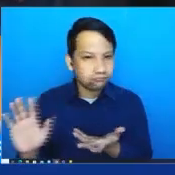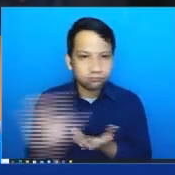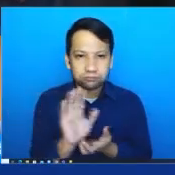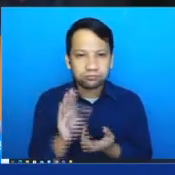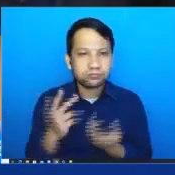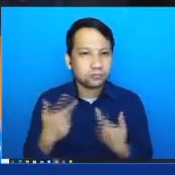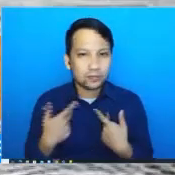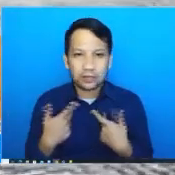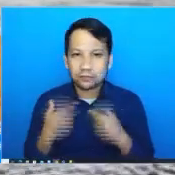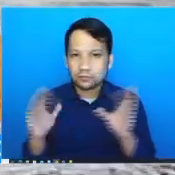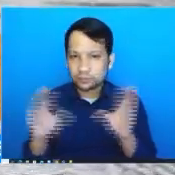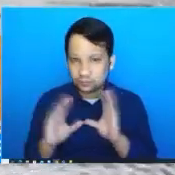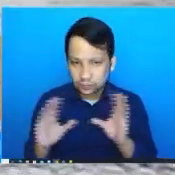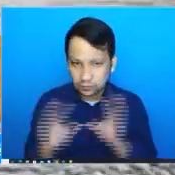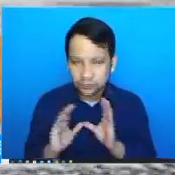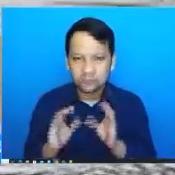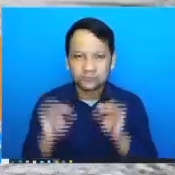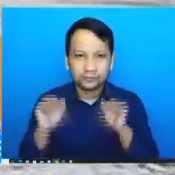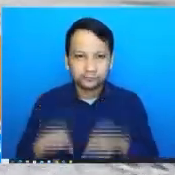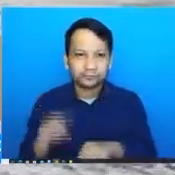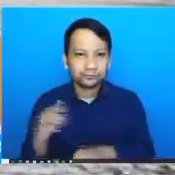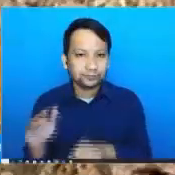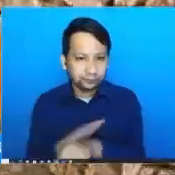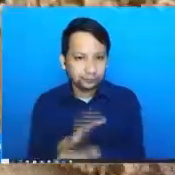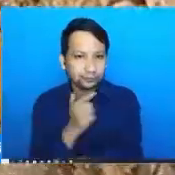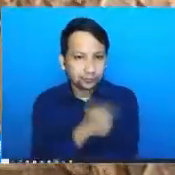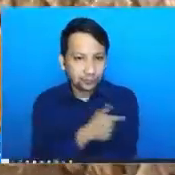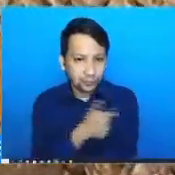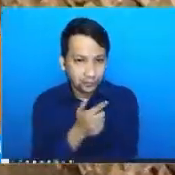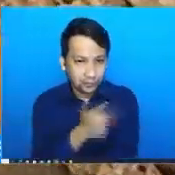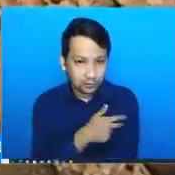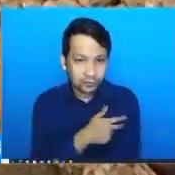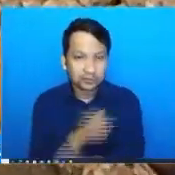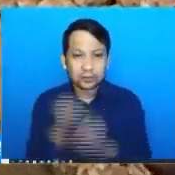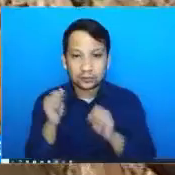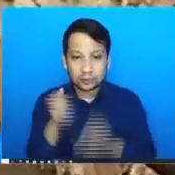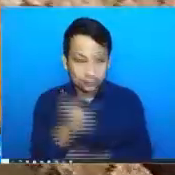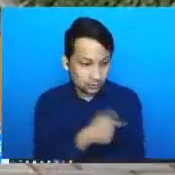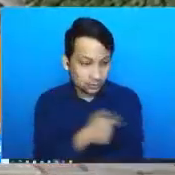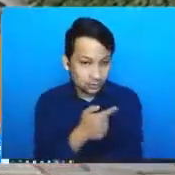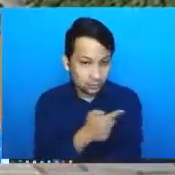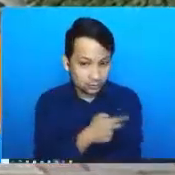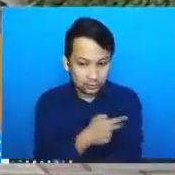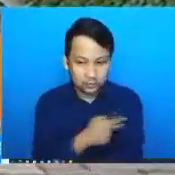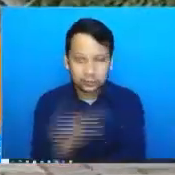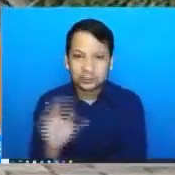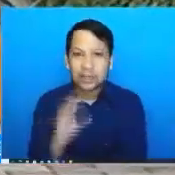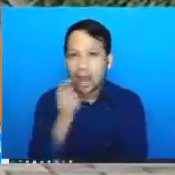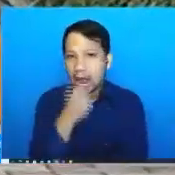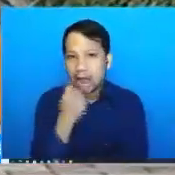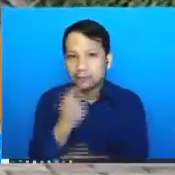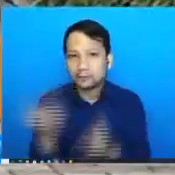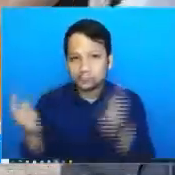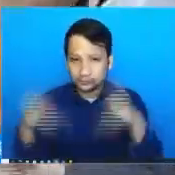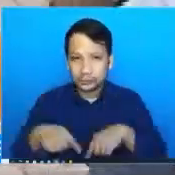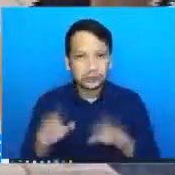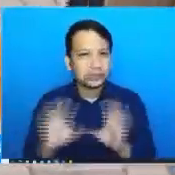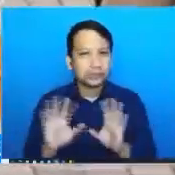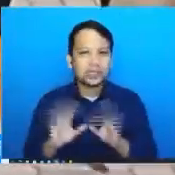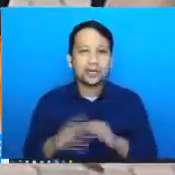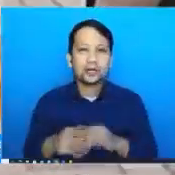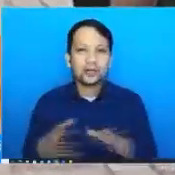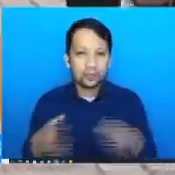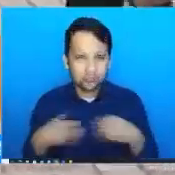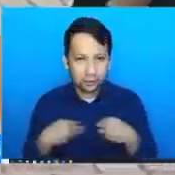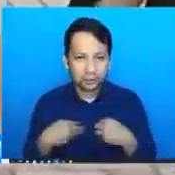certification that they are fully vaccinated don't have to go through the swab test anymore when they enter the city of Baguio. That is our official stand at the